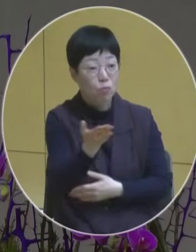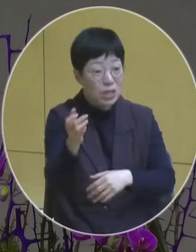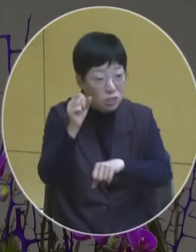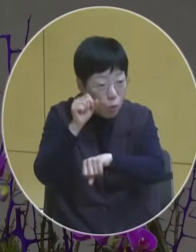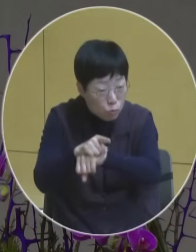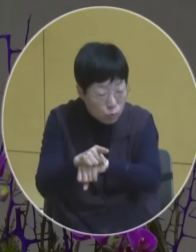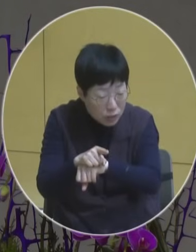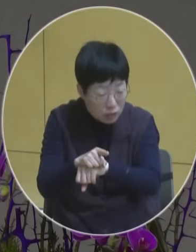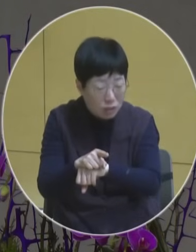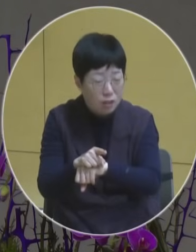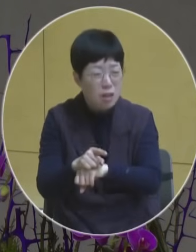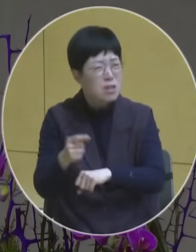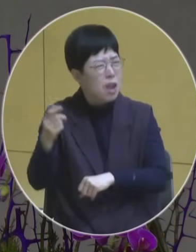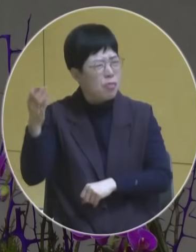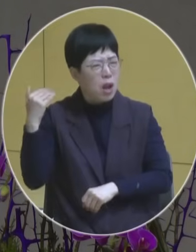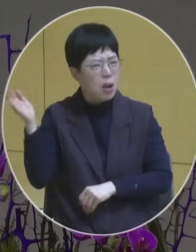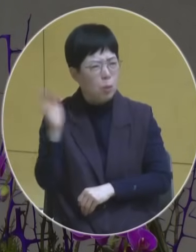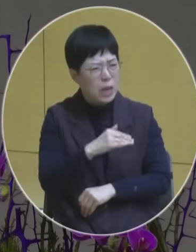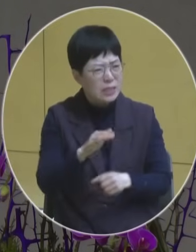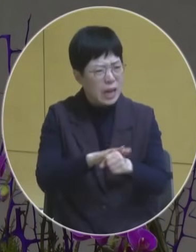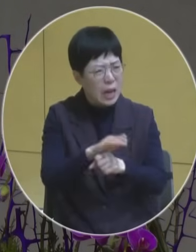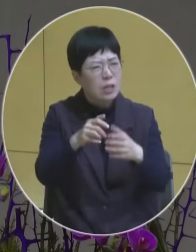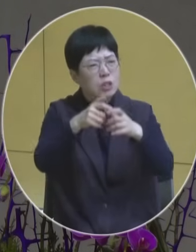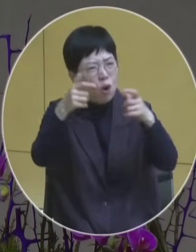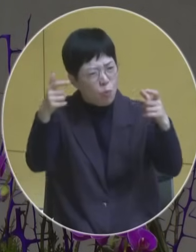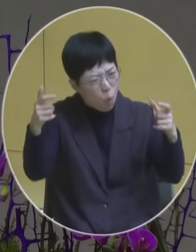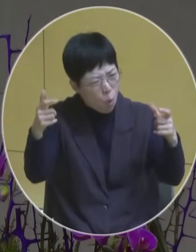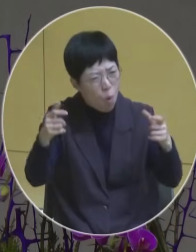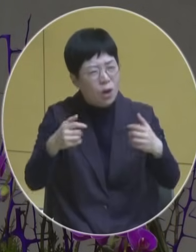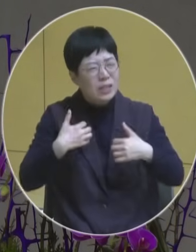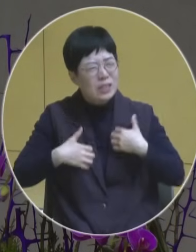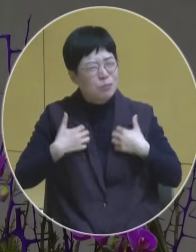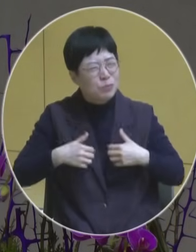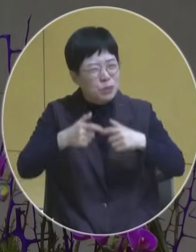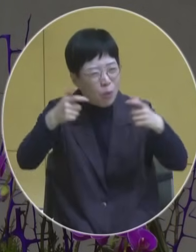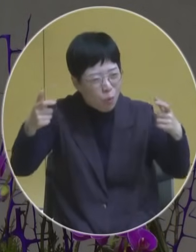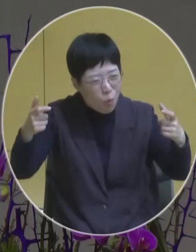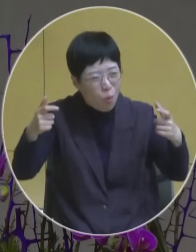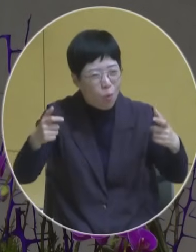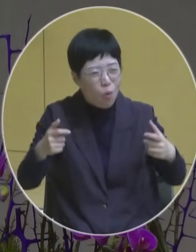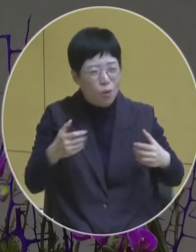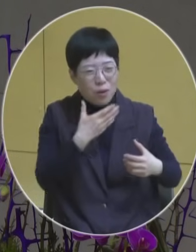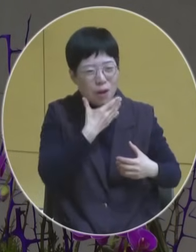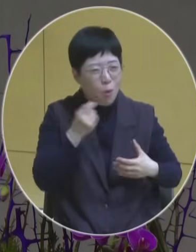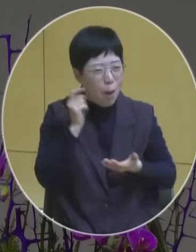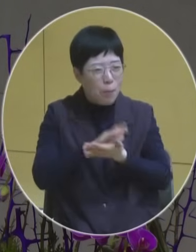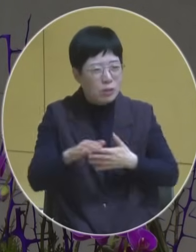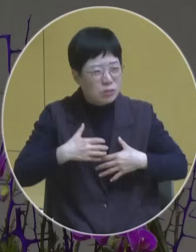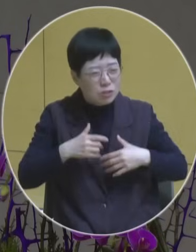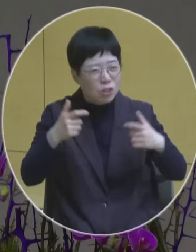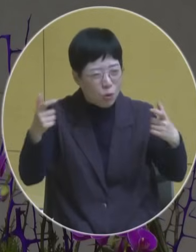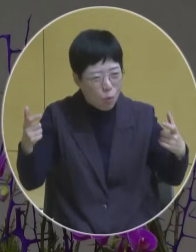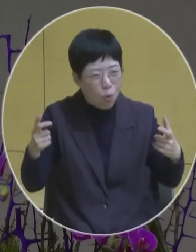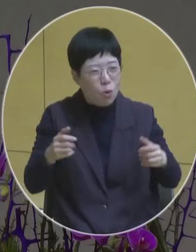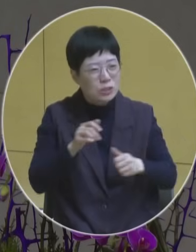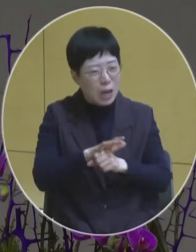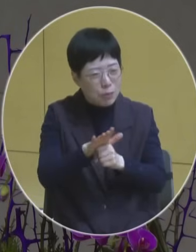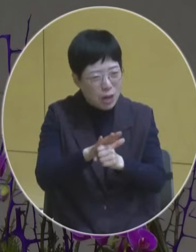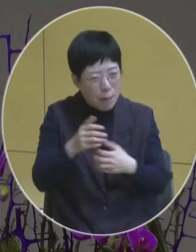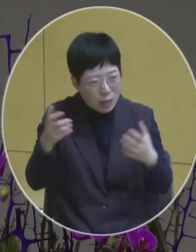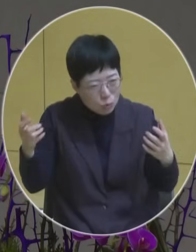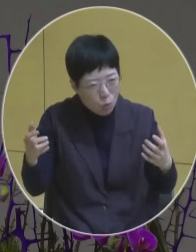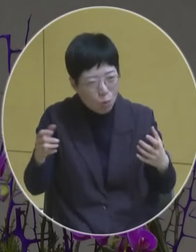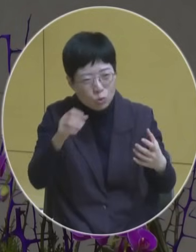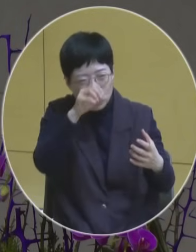성품이 옛날보다 사랑이 더 많아지고 희락이 많아지고 화평이 많아지고 인내가 많아지고 자비가 많아지고